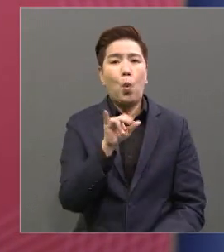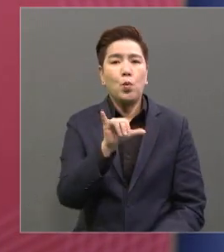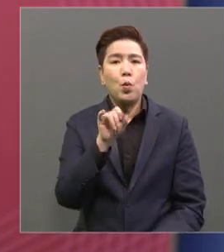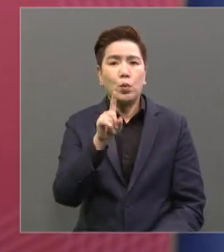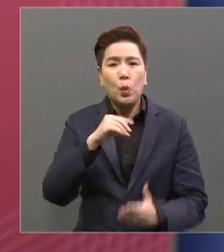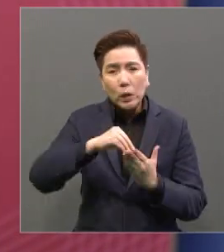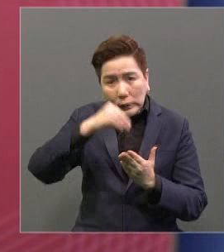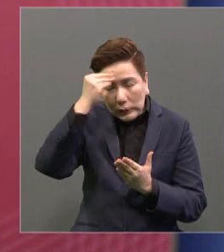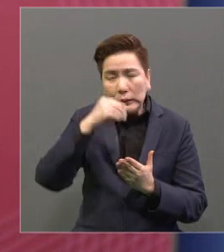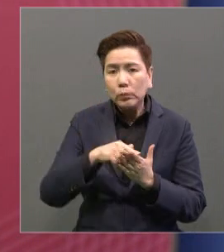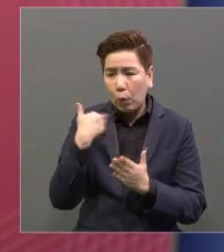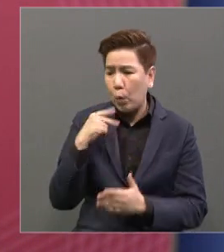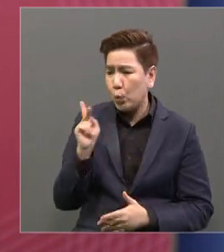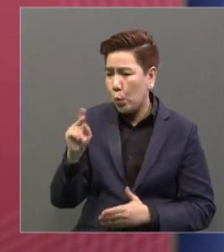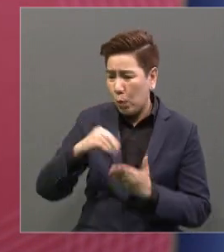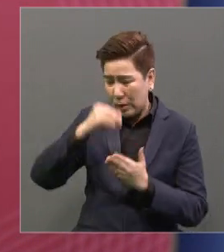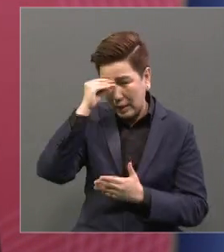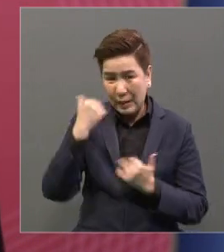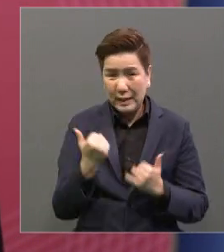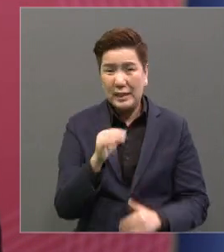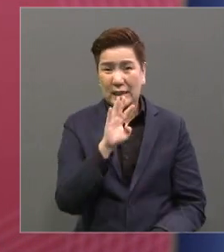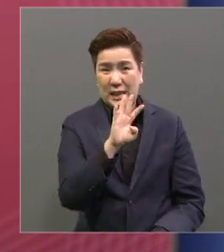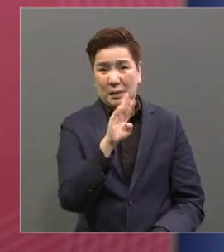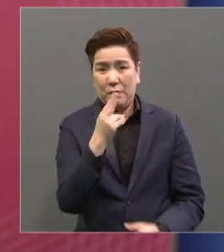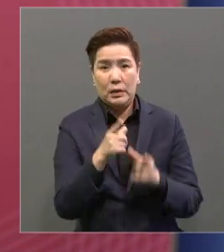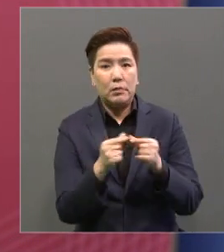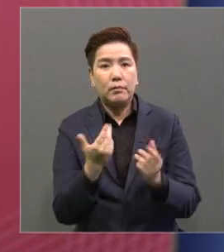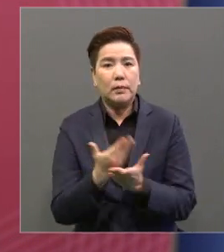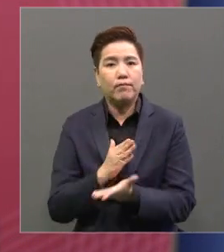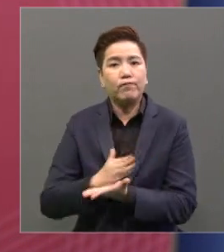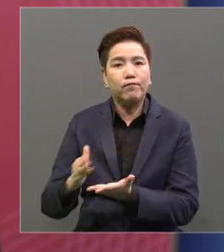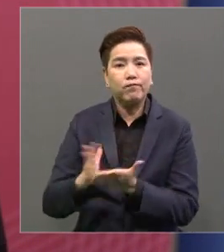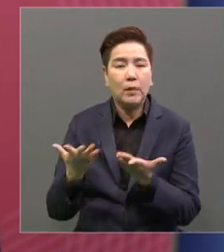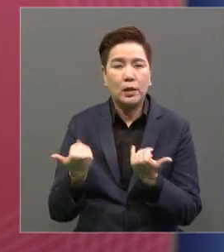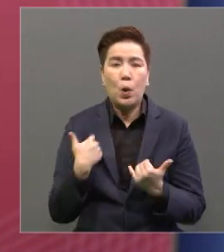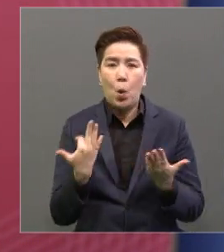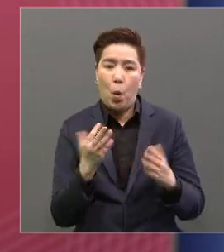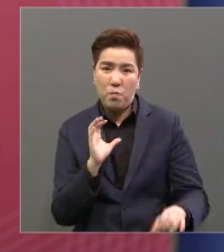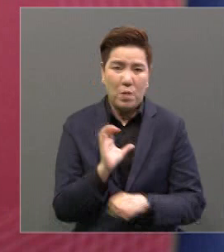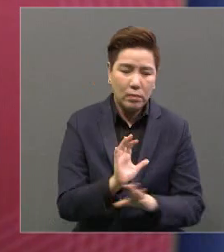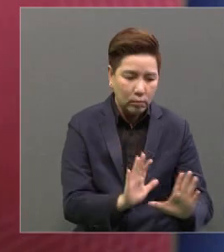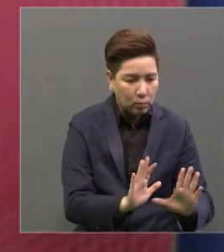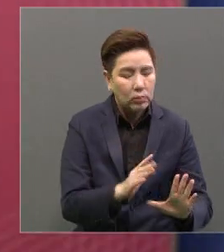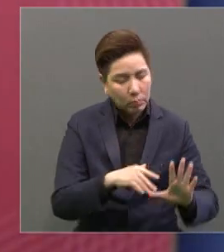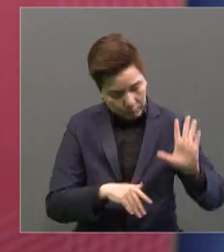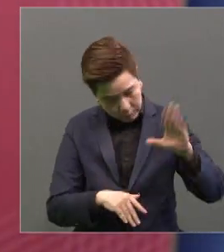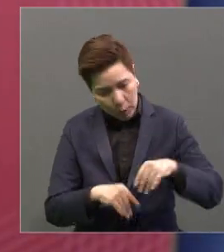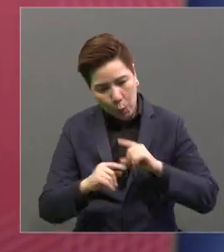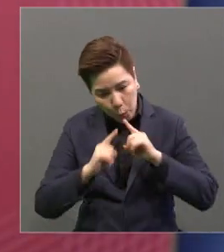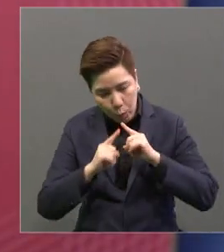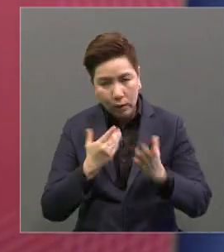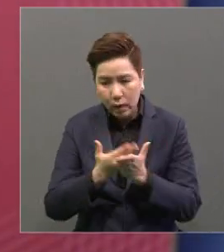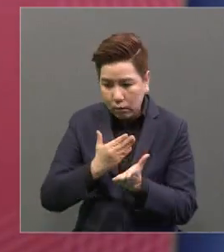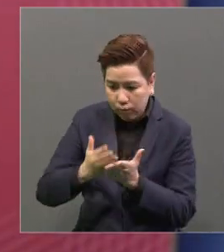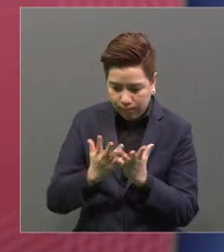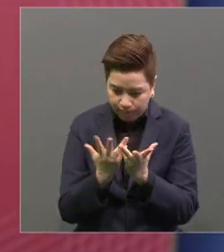ว่าตอนนี้เป็นปัญหาสำคัญมีจำนวนมากถึง 40,000 กว่าคดีนะครับณตอนนี้ทางกรมได้ชะลอการบังคับคดีไว้ทั้งหมดแล้วจะ